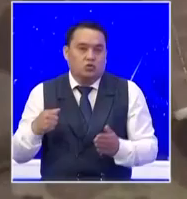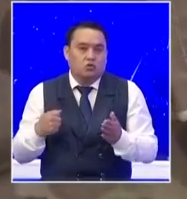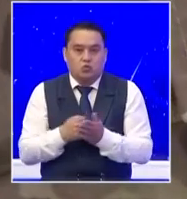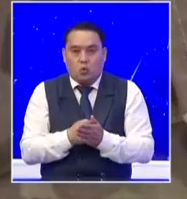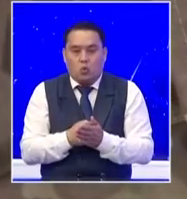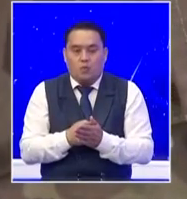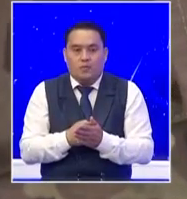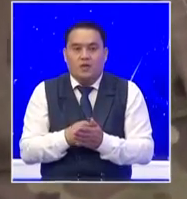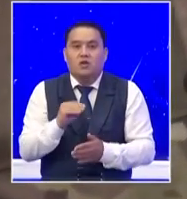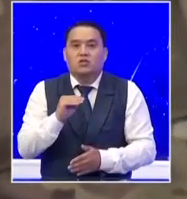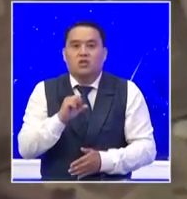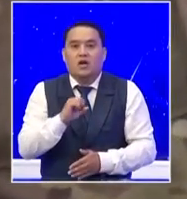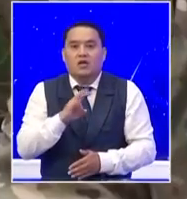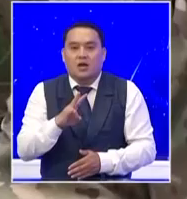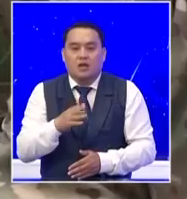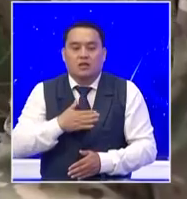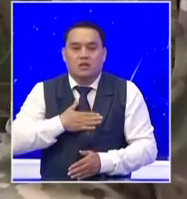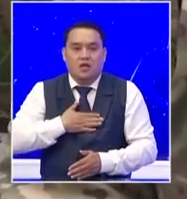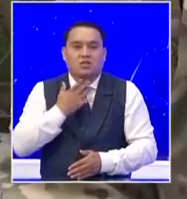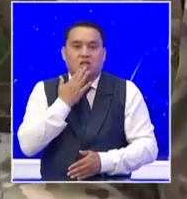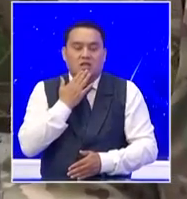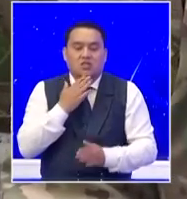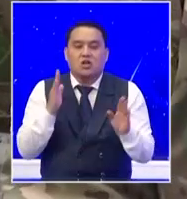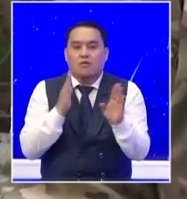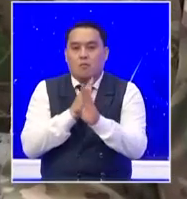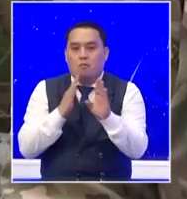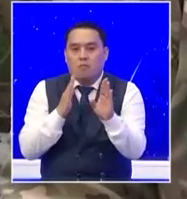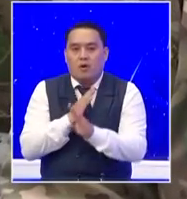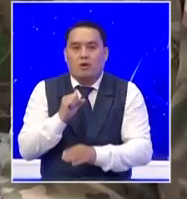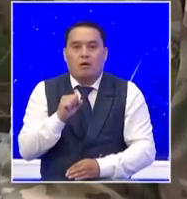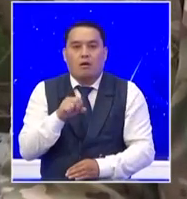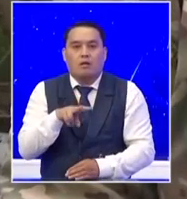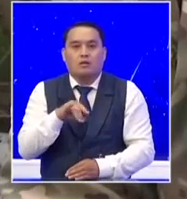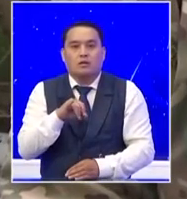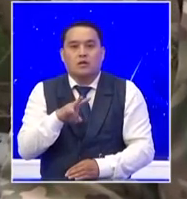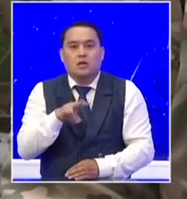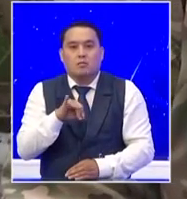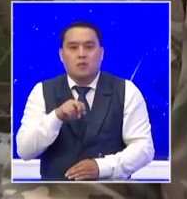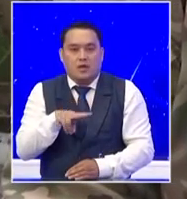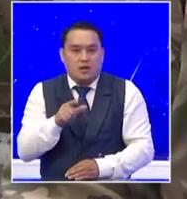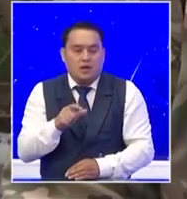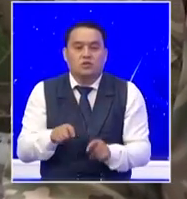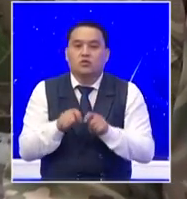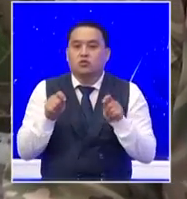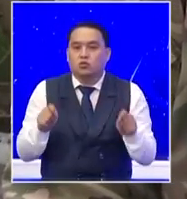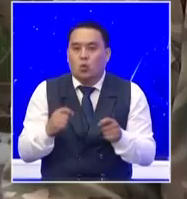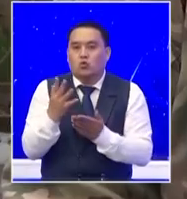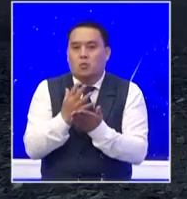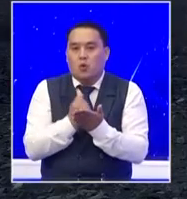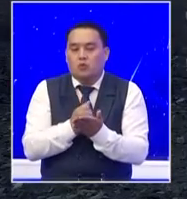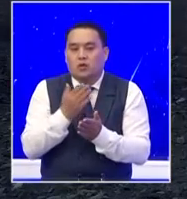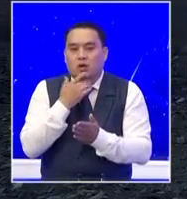голов. Джейран – это визитная карточка нашего национального парка. В основном он был создан для того, чтобы сохранить эту